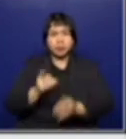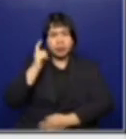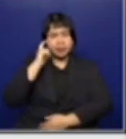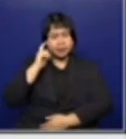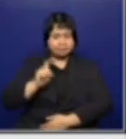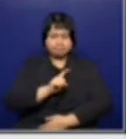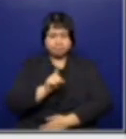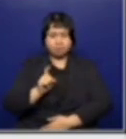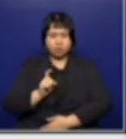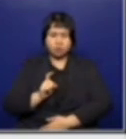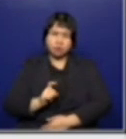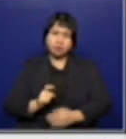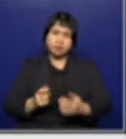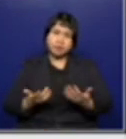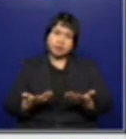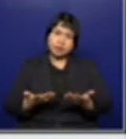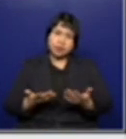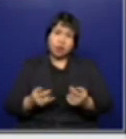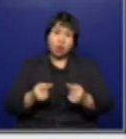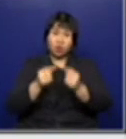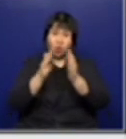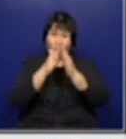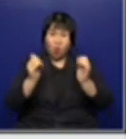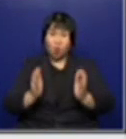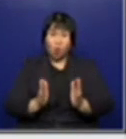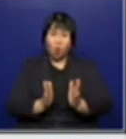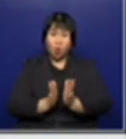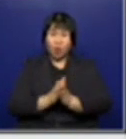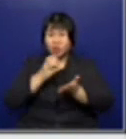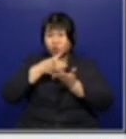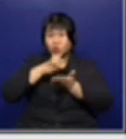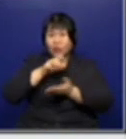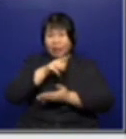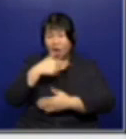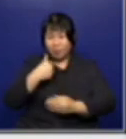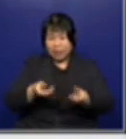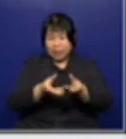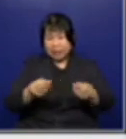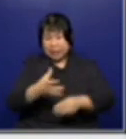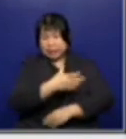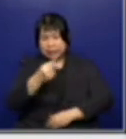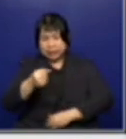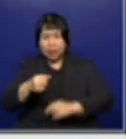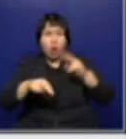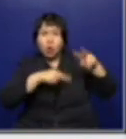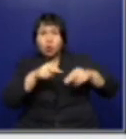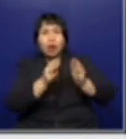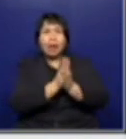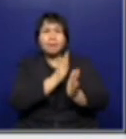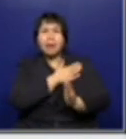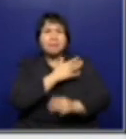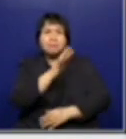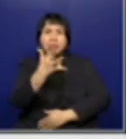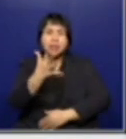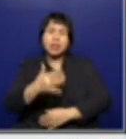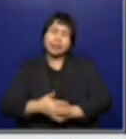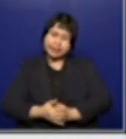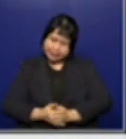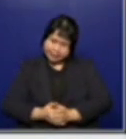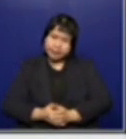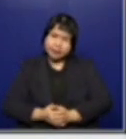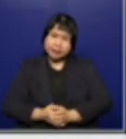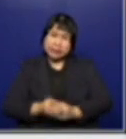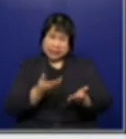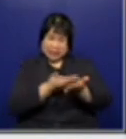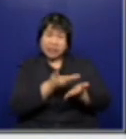ใจตัวถึงวัดพระพยอมถึงยึดที่ดินไปนี่ท่านก็ไม่ได้ดูแลท่านผมจึงบอกว่าเชิญทั้งที่ซื้อม